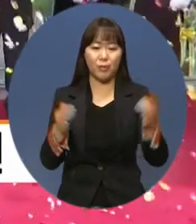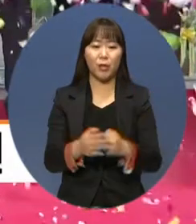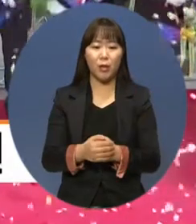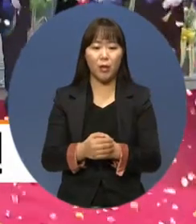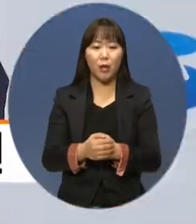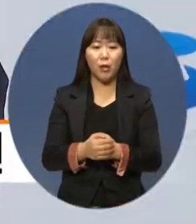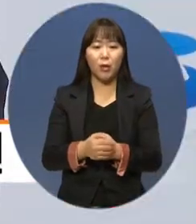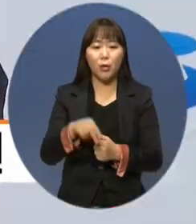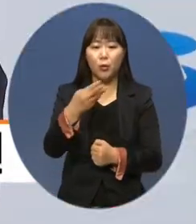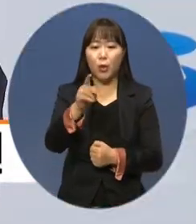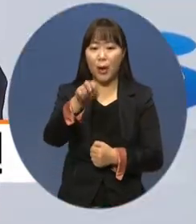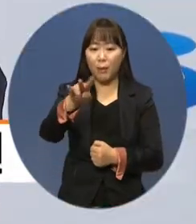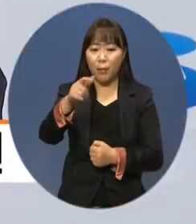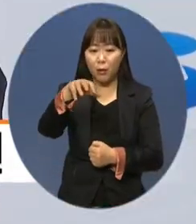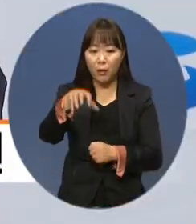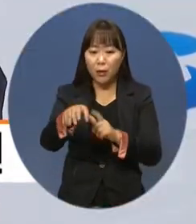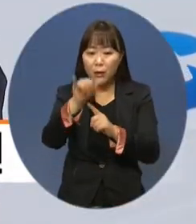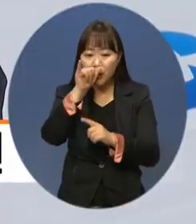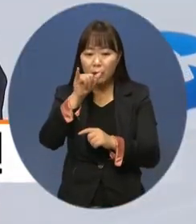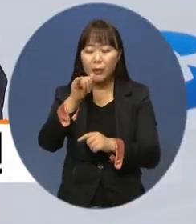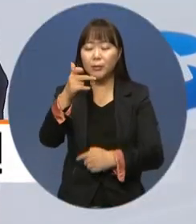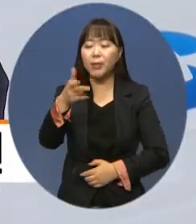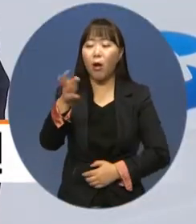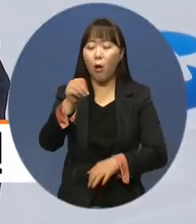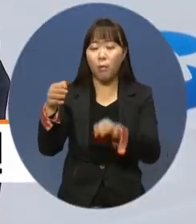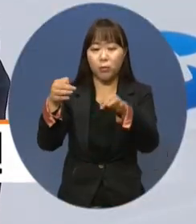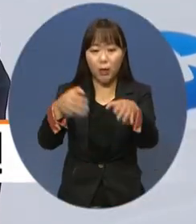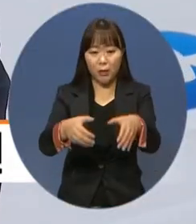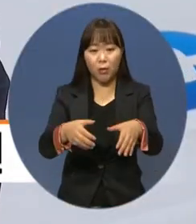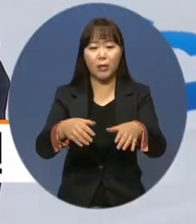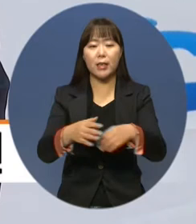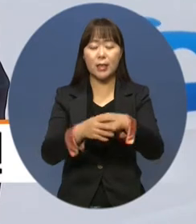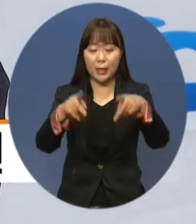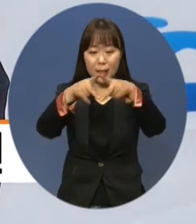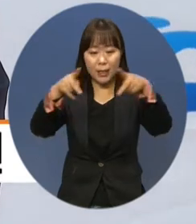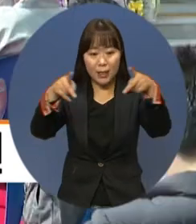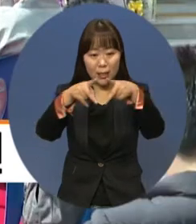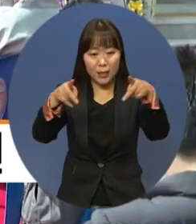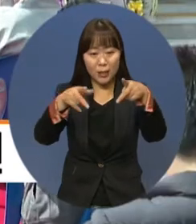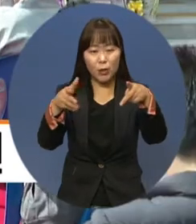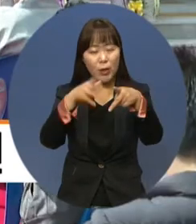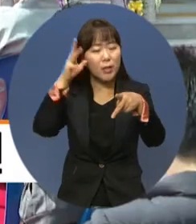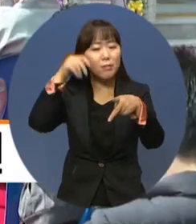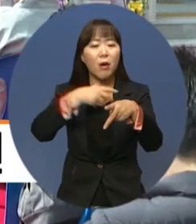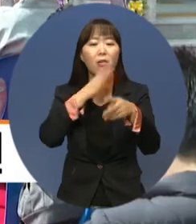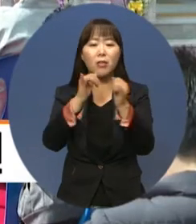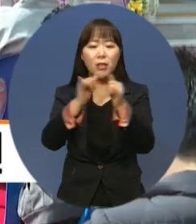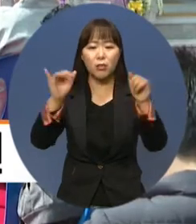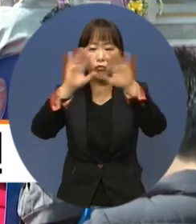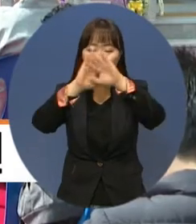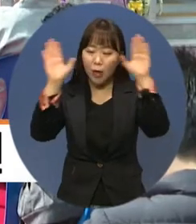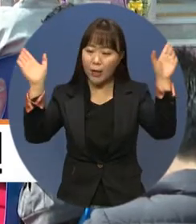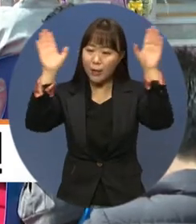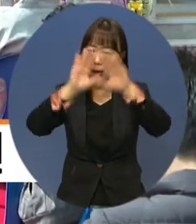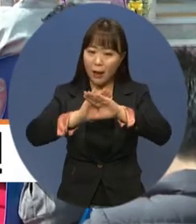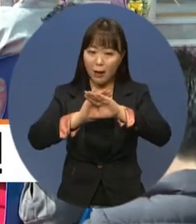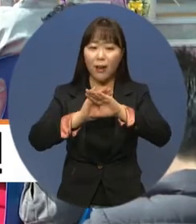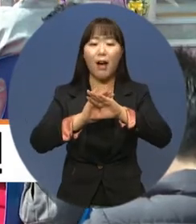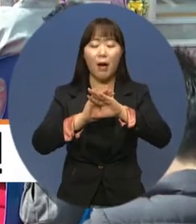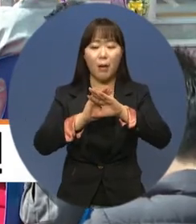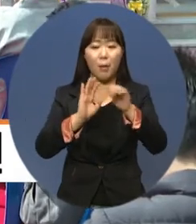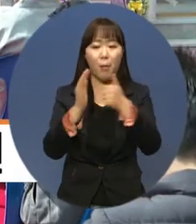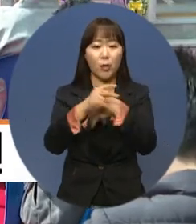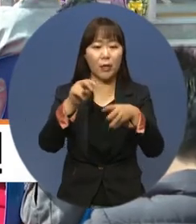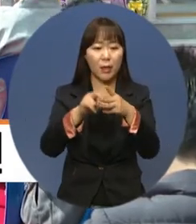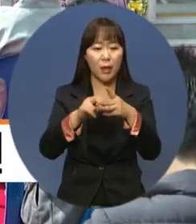서부로 의 총 사업비 17억 원을 들여 건축한 지상 2층 규모의 치매 어르신 주야간보호 센터 낸 40